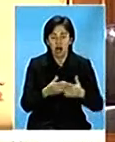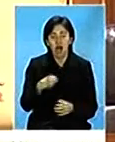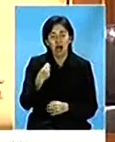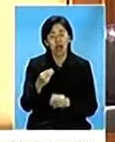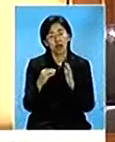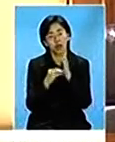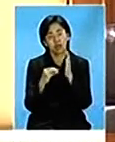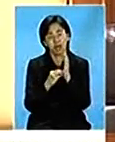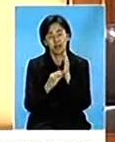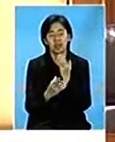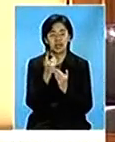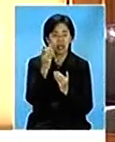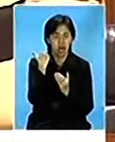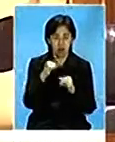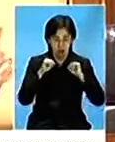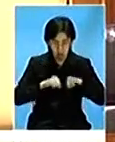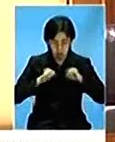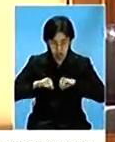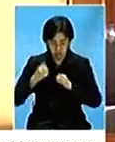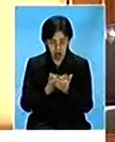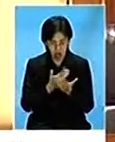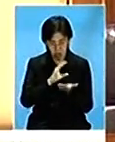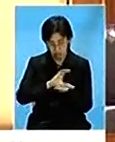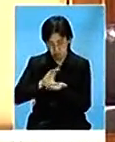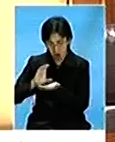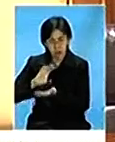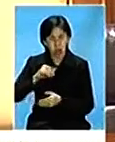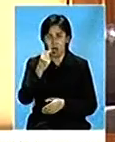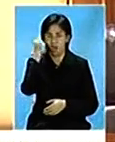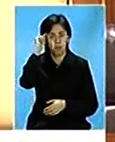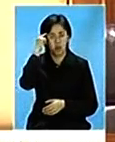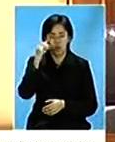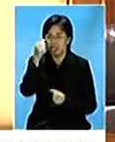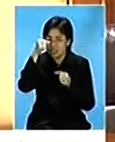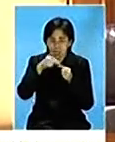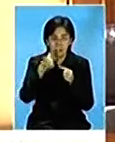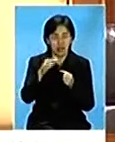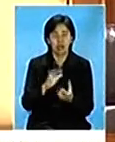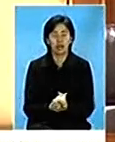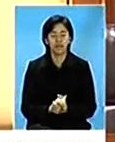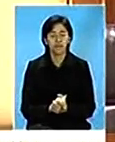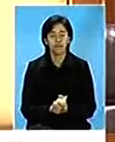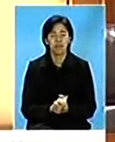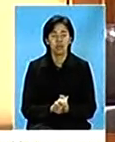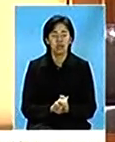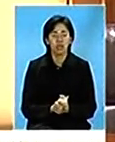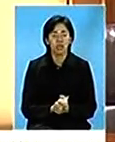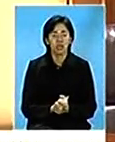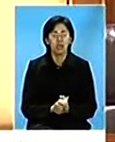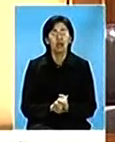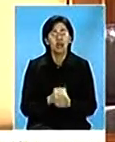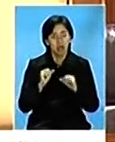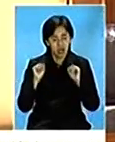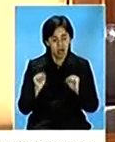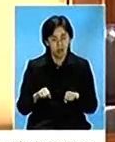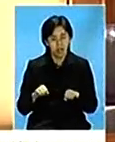แล้วนี่มั้งนะครับแล้วก็อนุมัติไปหลายยอดนะฮะจำยอดทั้งหมดไม่ได้นะครับรวมทั้งเมื่อตะกี้นะฮะเพิ่งกำลังจะอนุมัติอะ